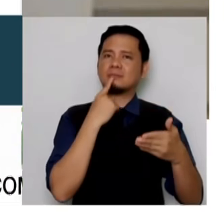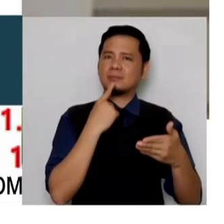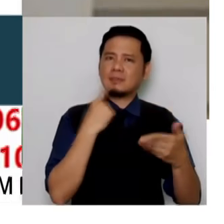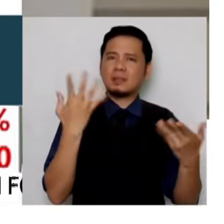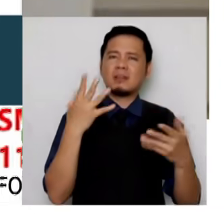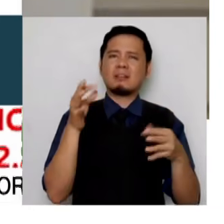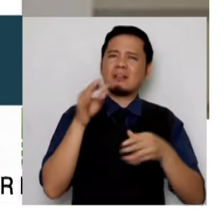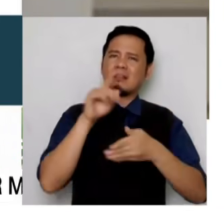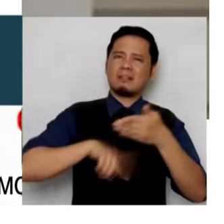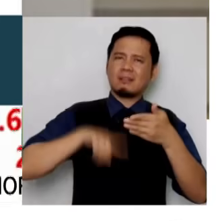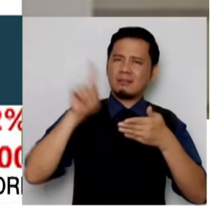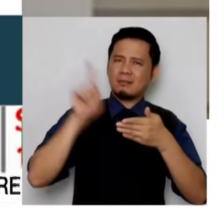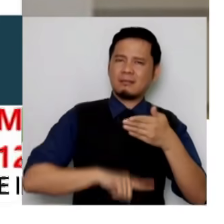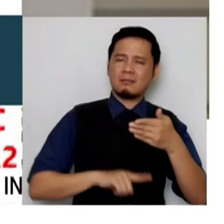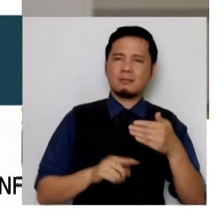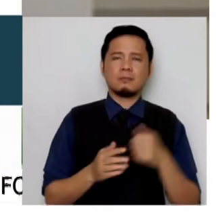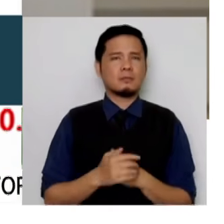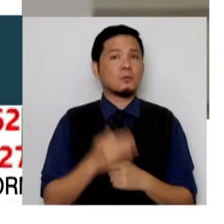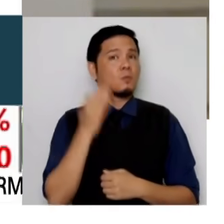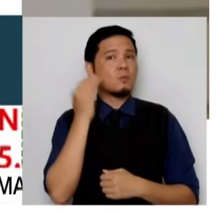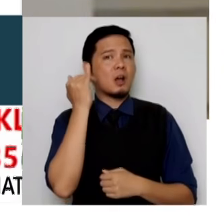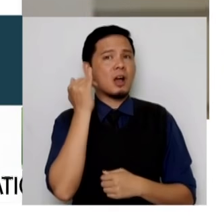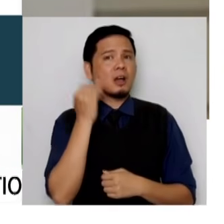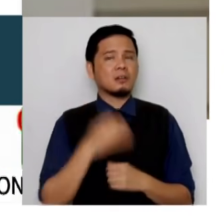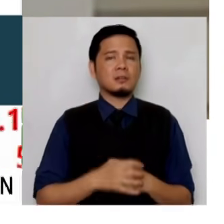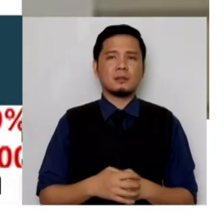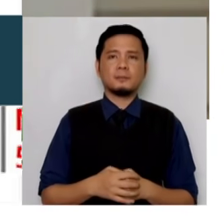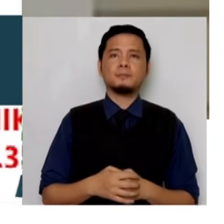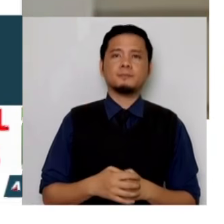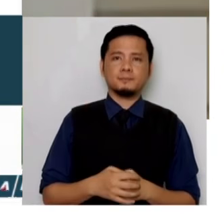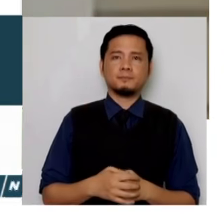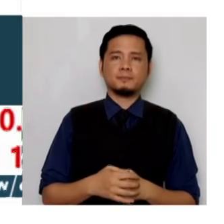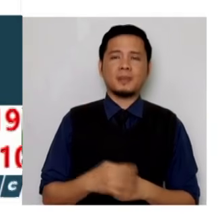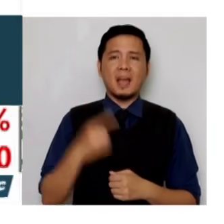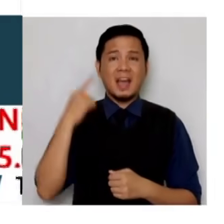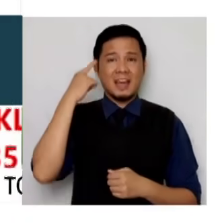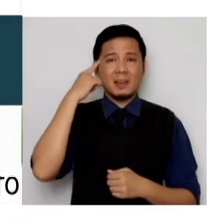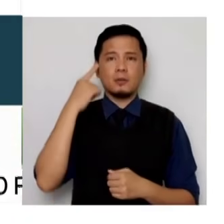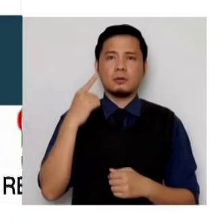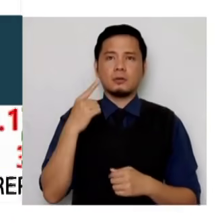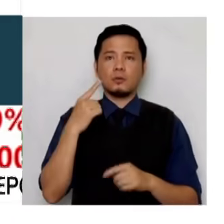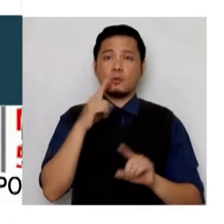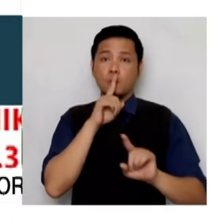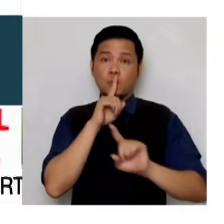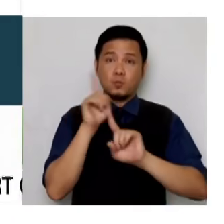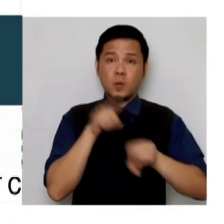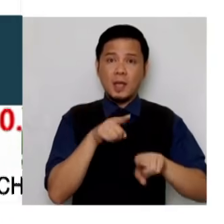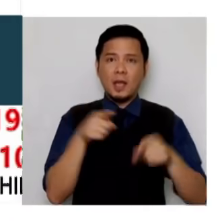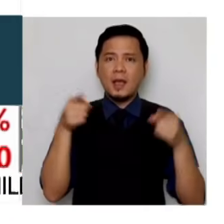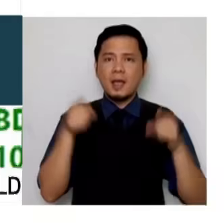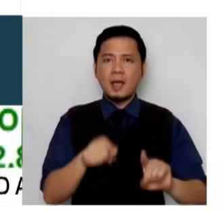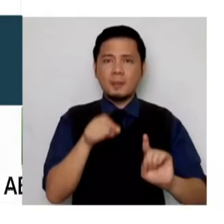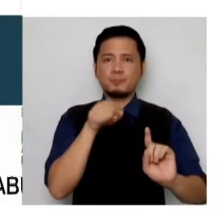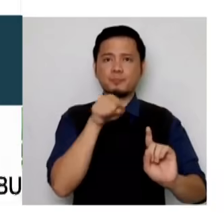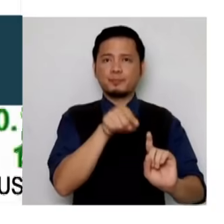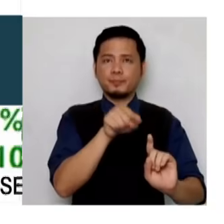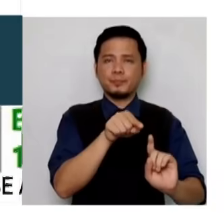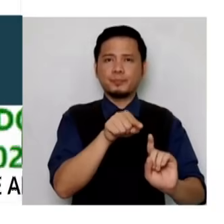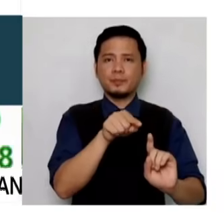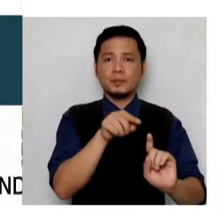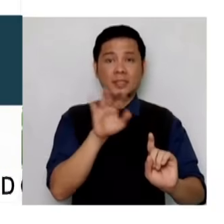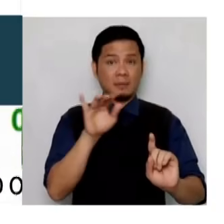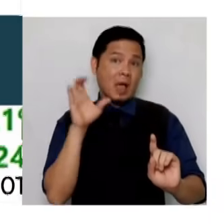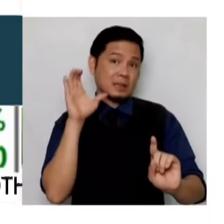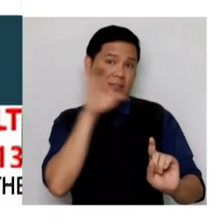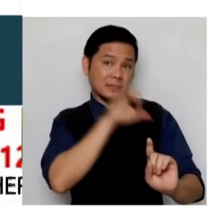Because, first of all, no, I think that was a reaction doon sa nangyari sa, if I'm guessing